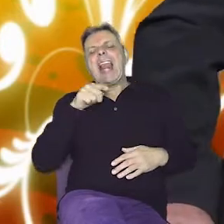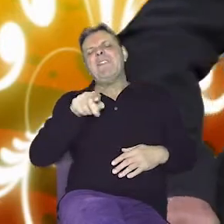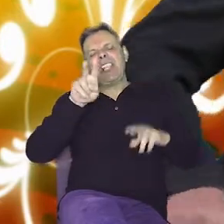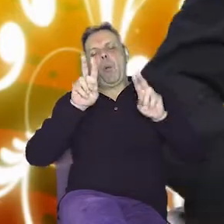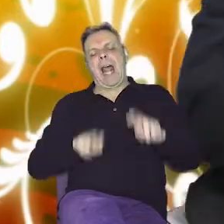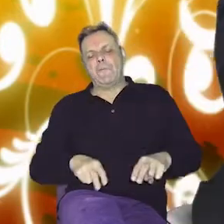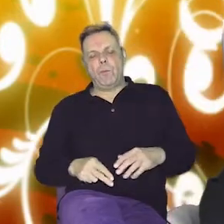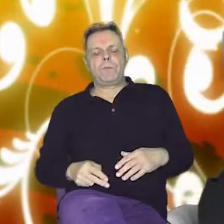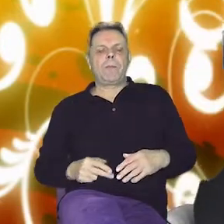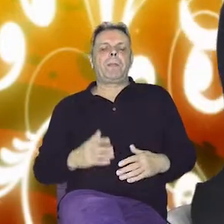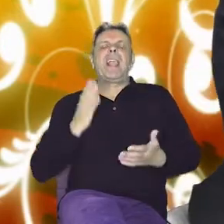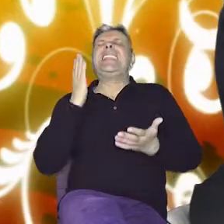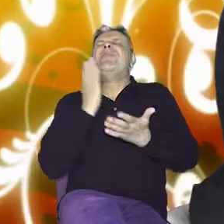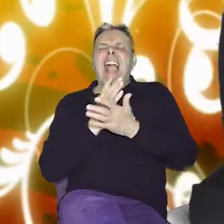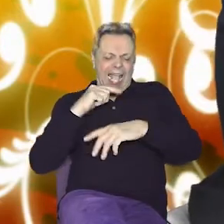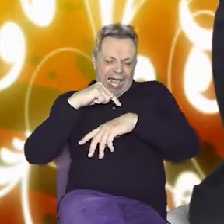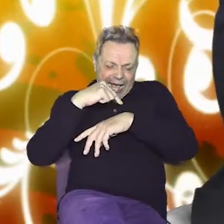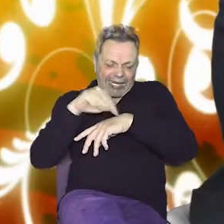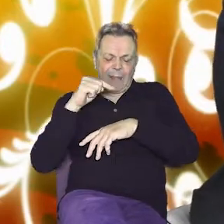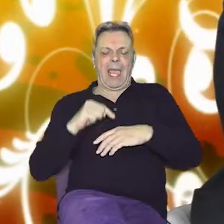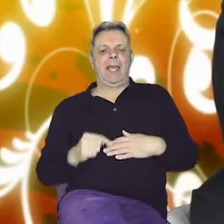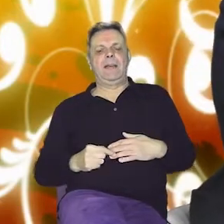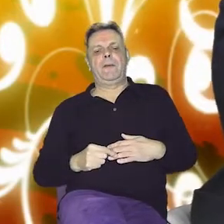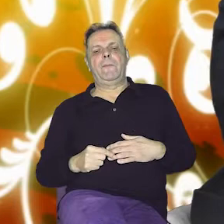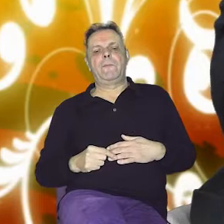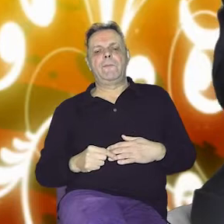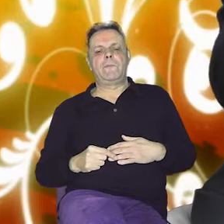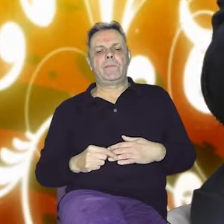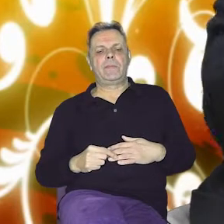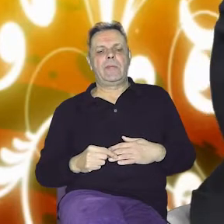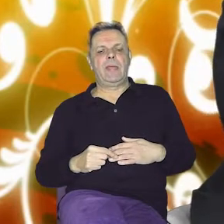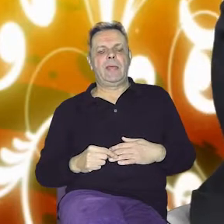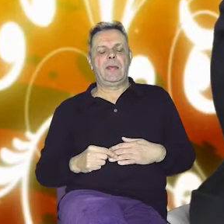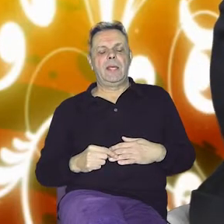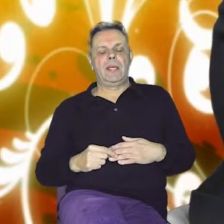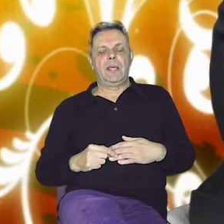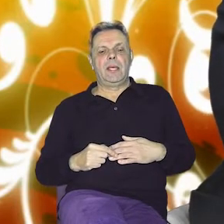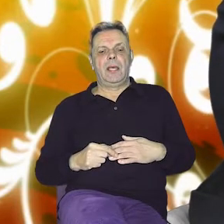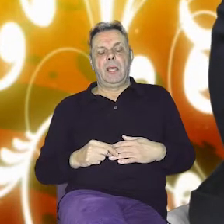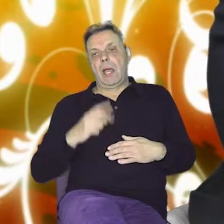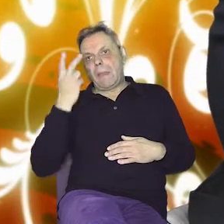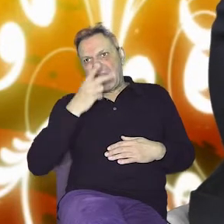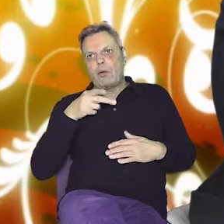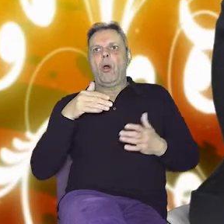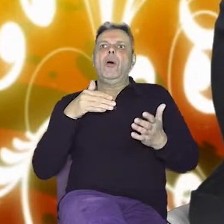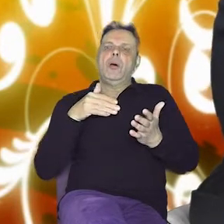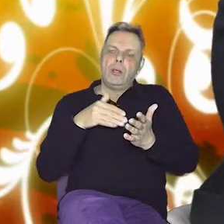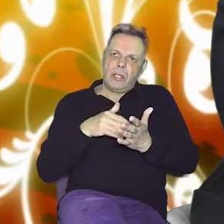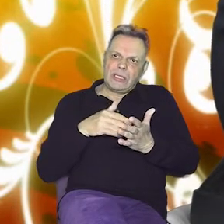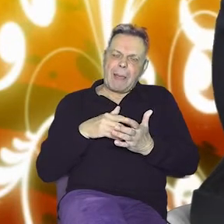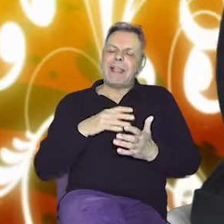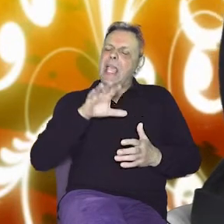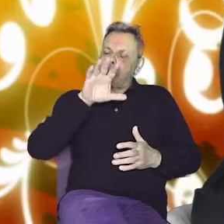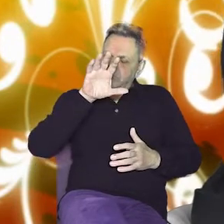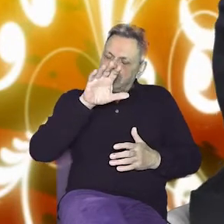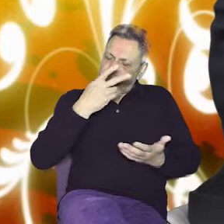u pravu. Znači, svaka rana, bilo akutna i kronična, naravno da je ovoga treba se shvatiti